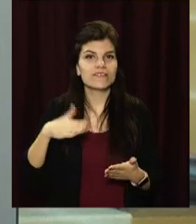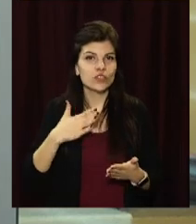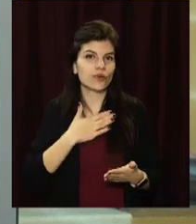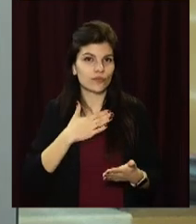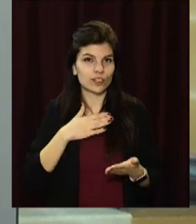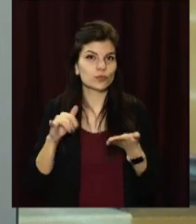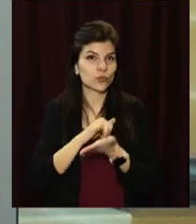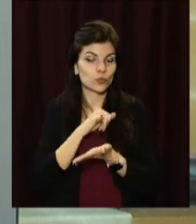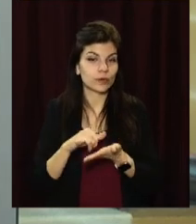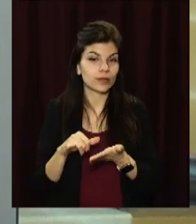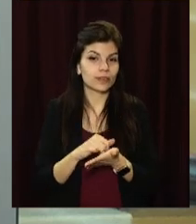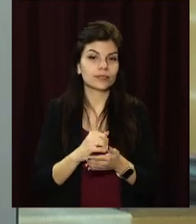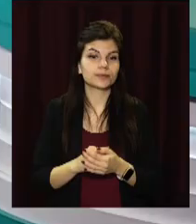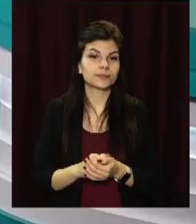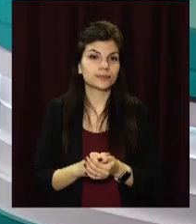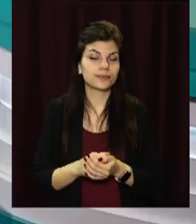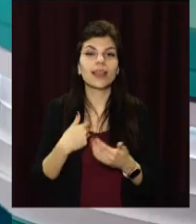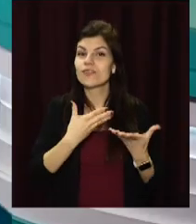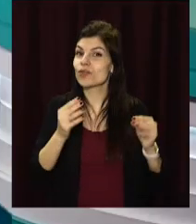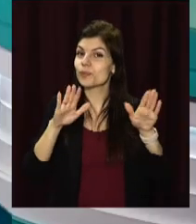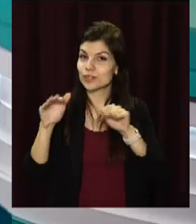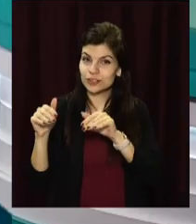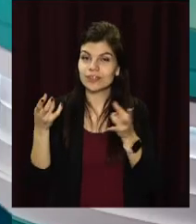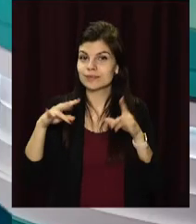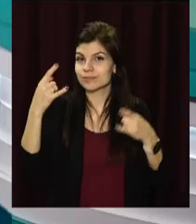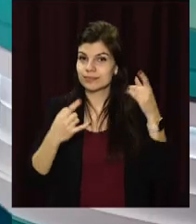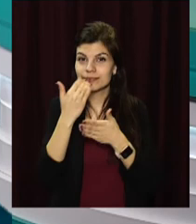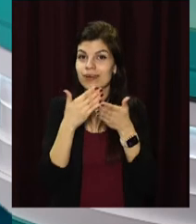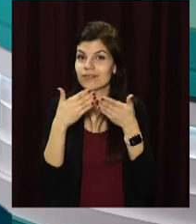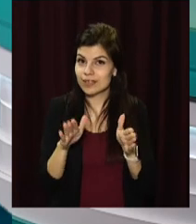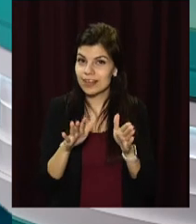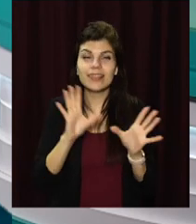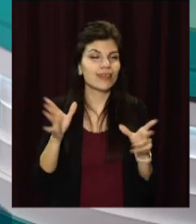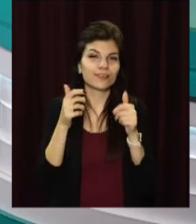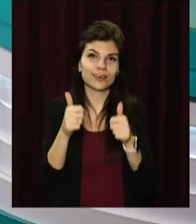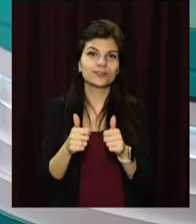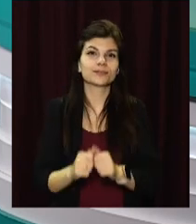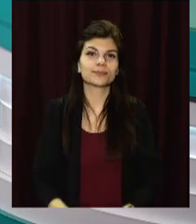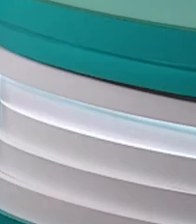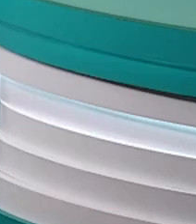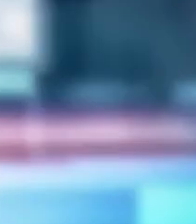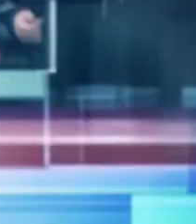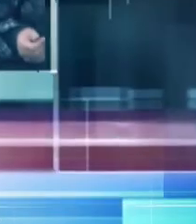соціальних мережах і на нашому YouTube-каналі. Я з вами прощаюся, залишайтеся з відкритим. На все добре!